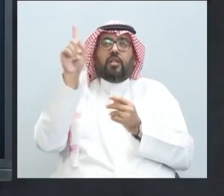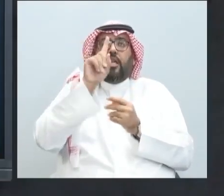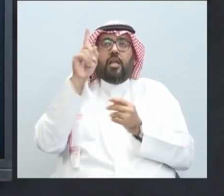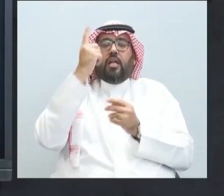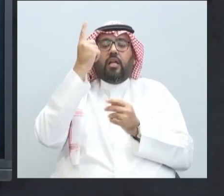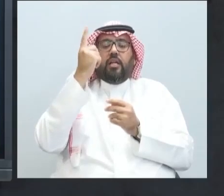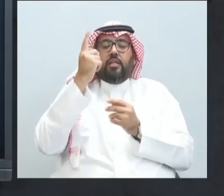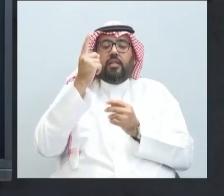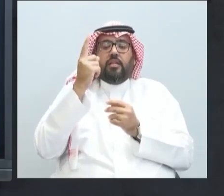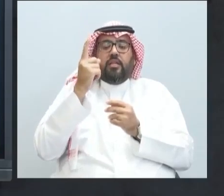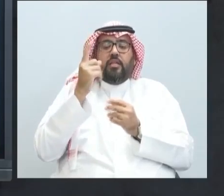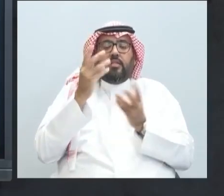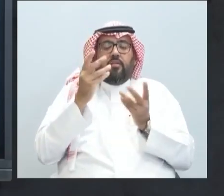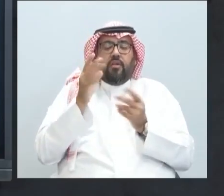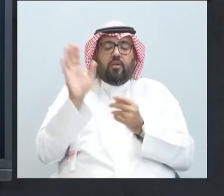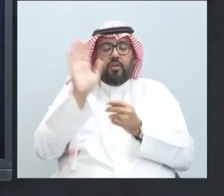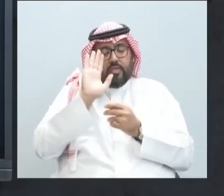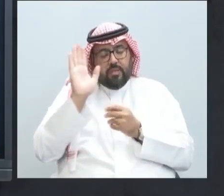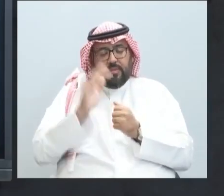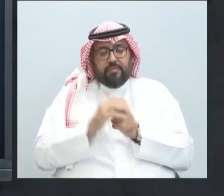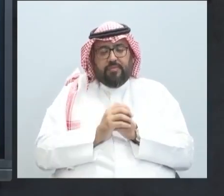اشهد ان لا اله الا انت استغفرك واتوب اليك